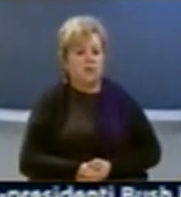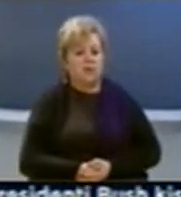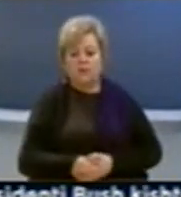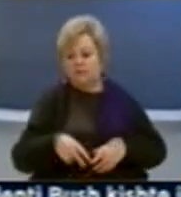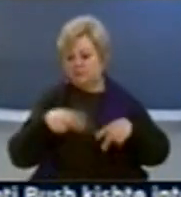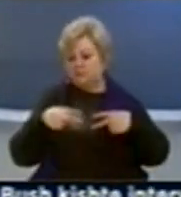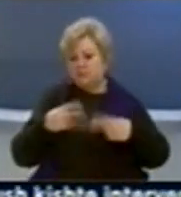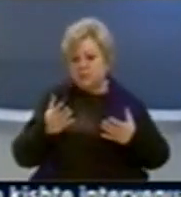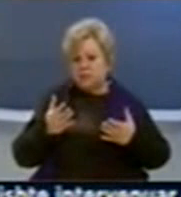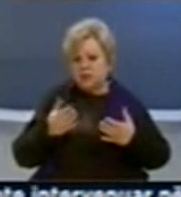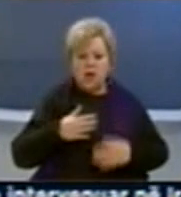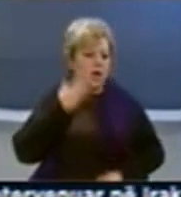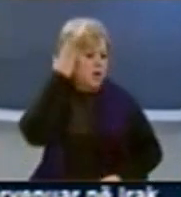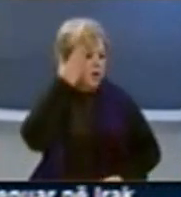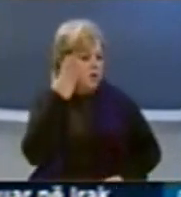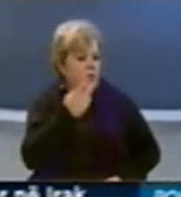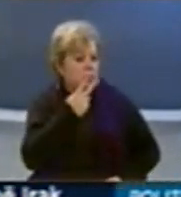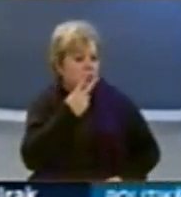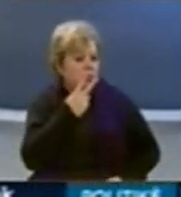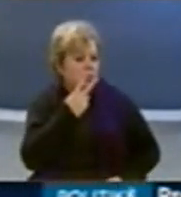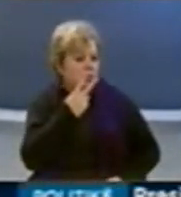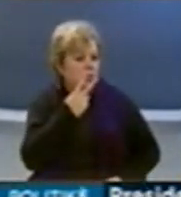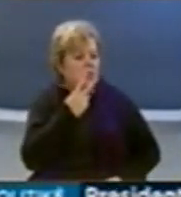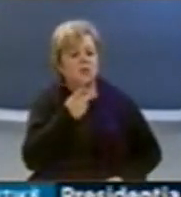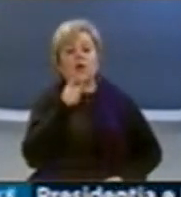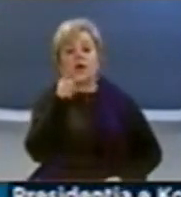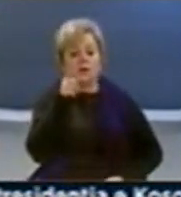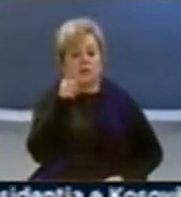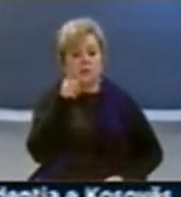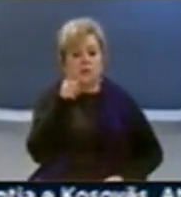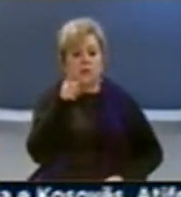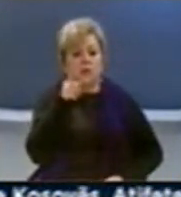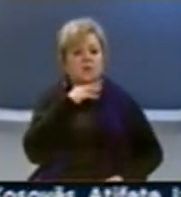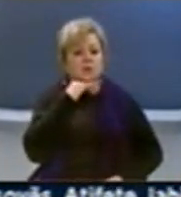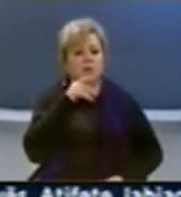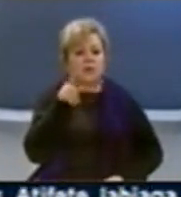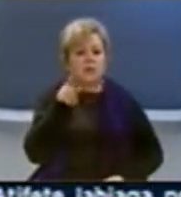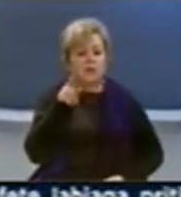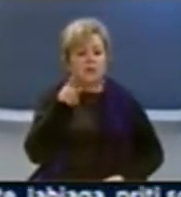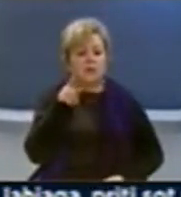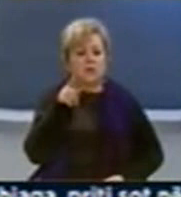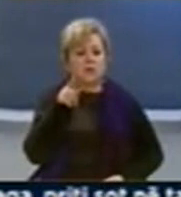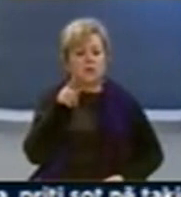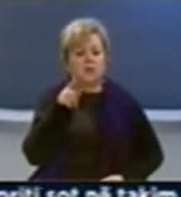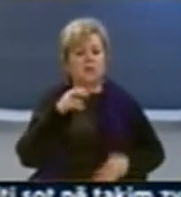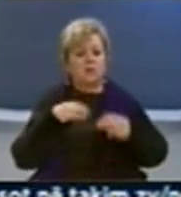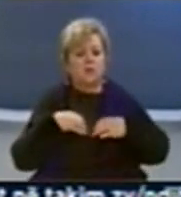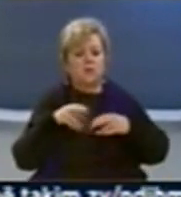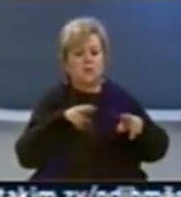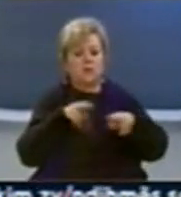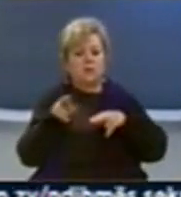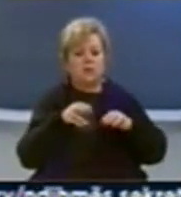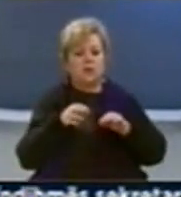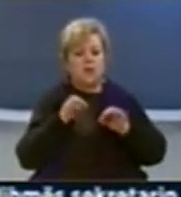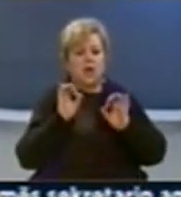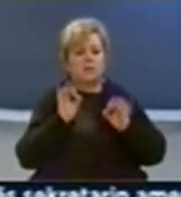frigomi, qëntarmen do ta shëni që atje jo kryetari i gjykatës apelit, po askush mo, asgjë